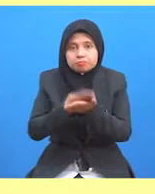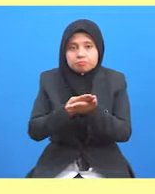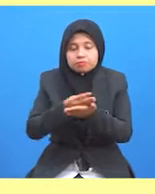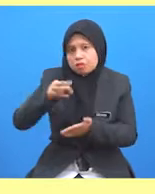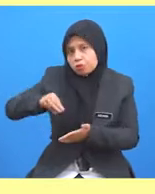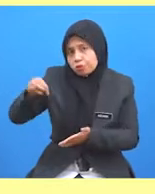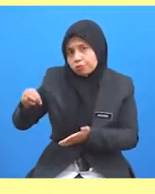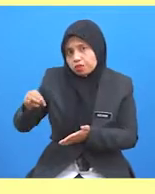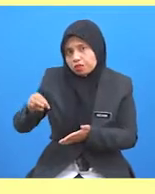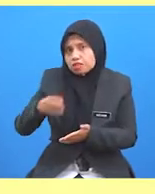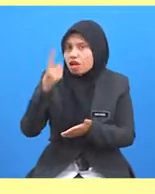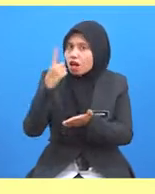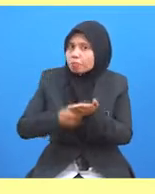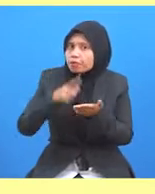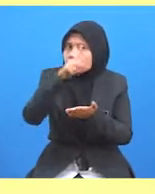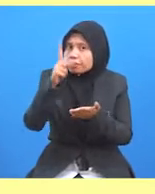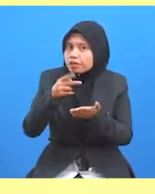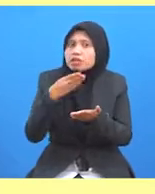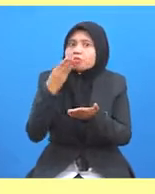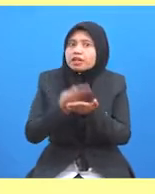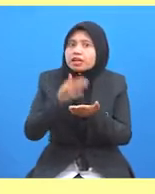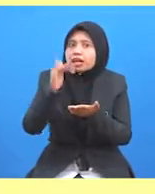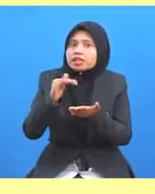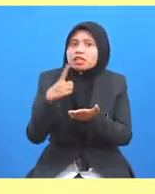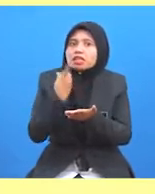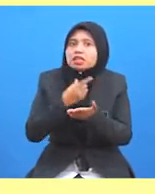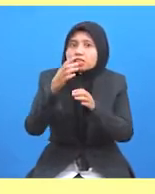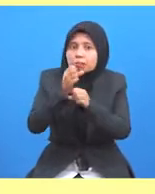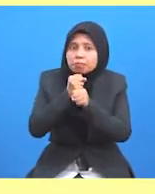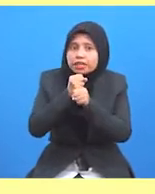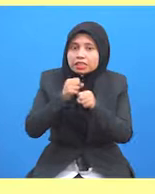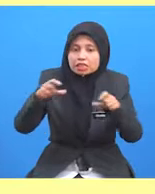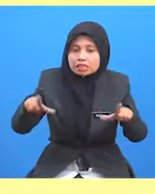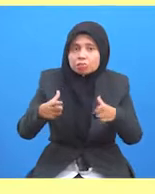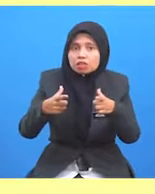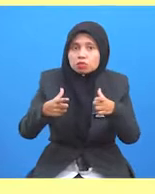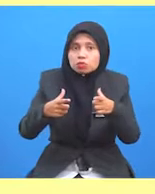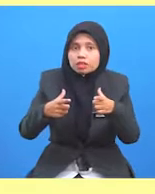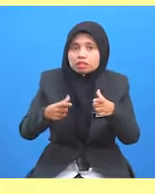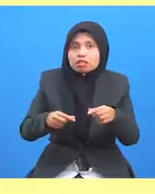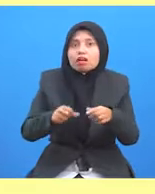العاملين صدق الله